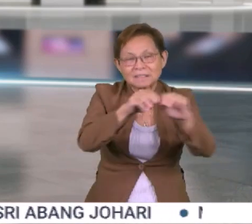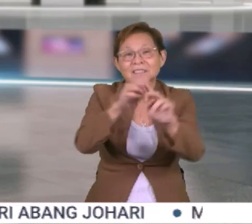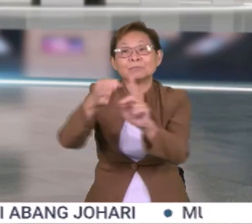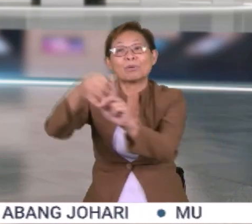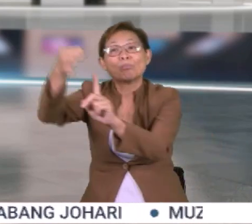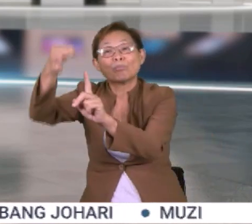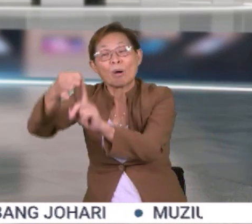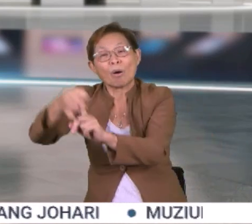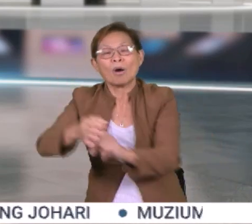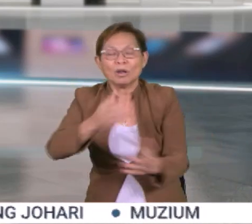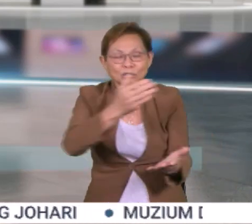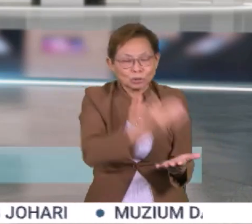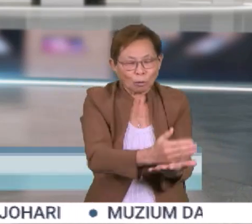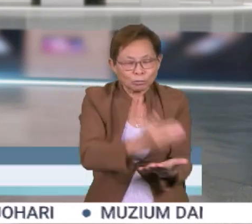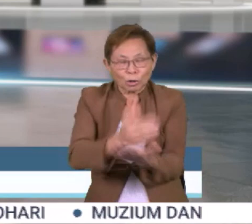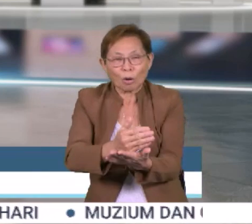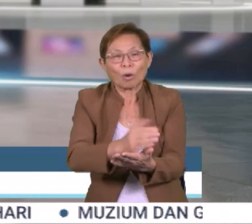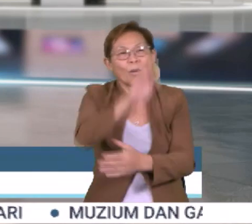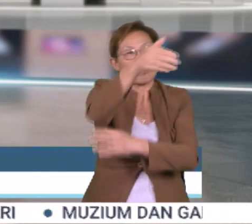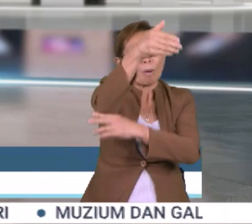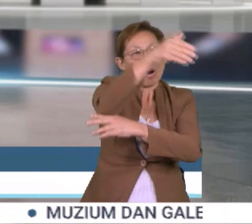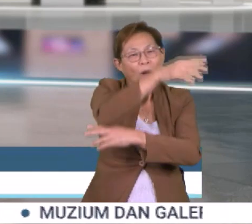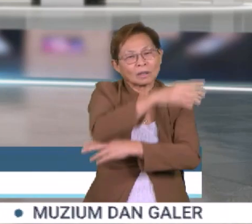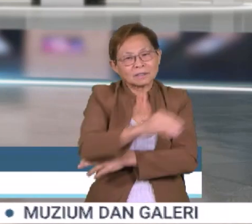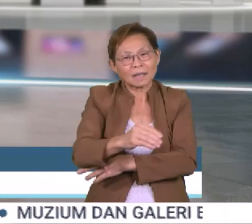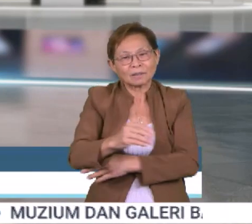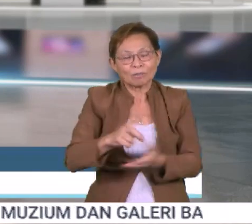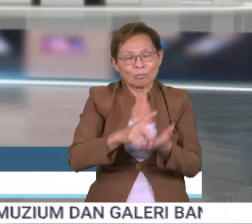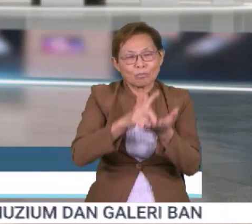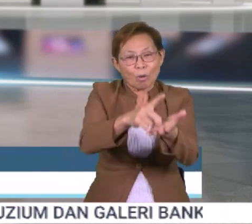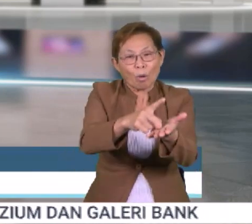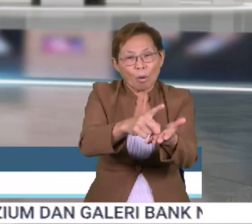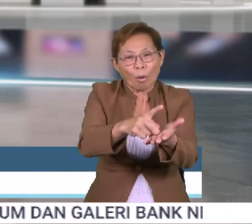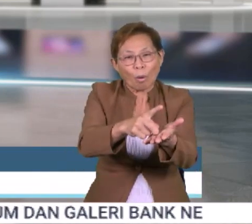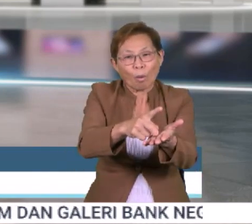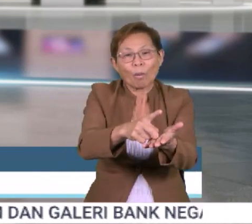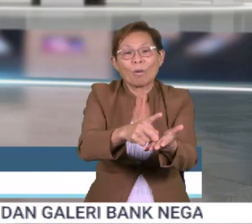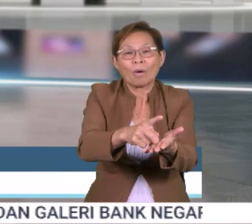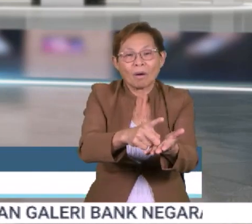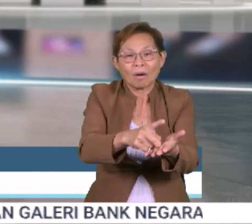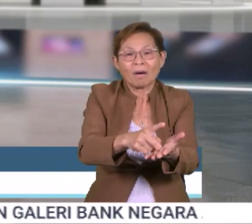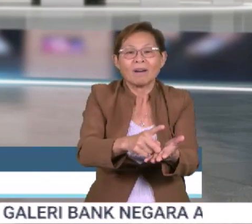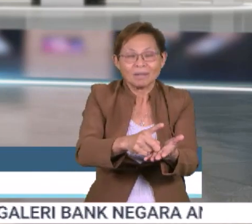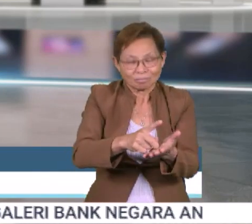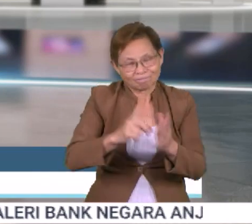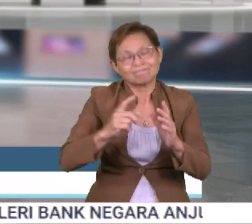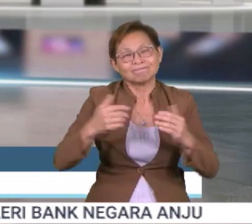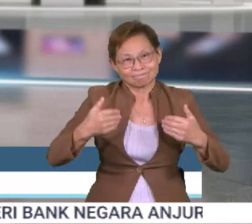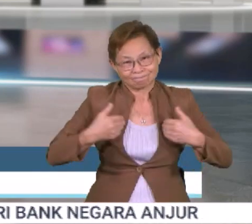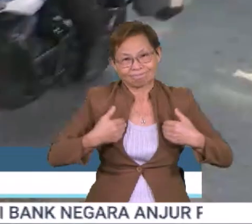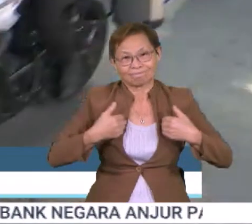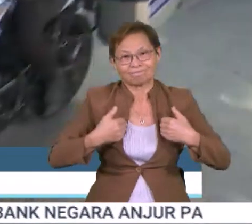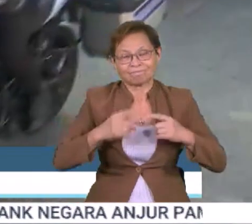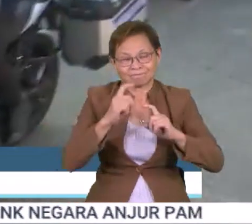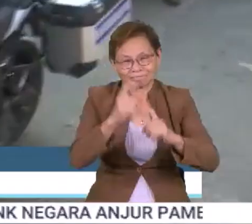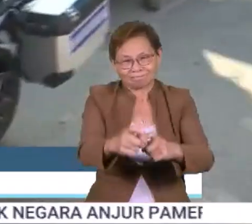Pinang. Di setiap hentian, jalur gemilang dan sumbangan pengimrahan masjid disampaikan.